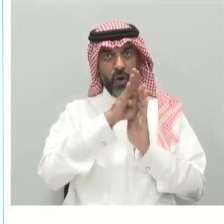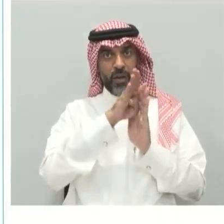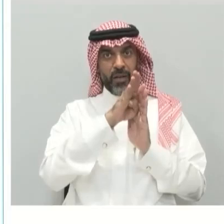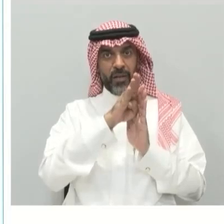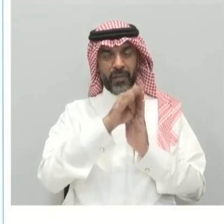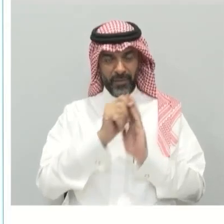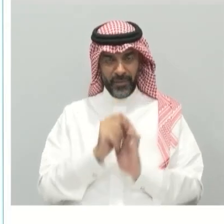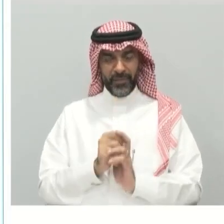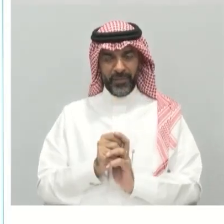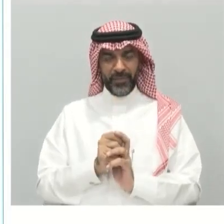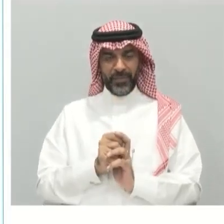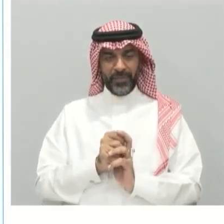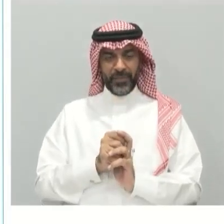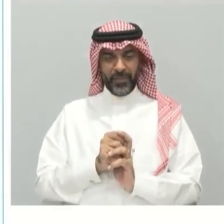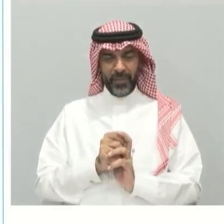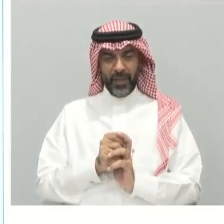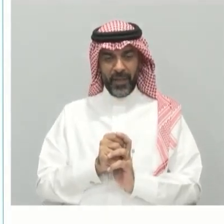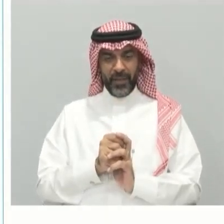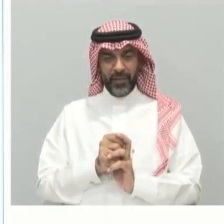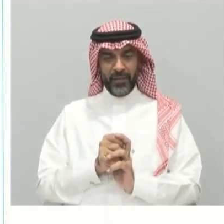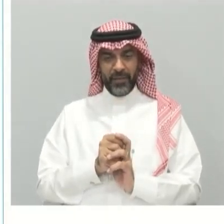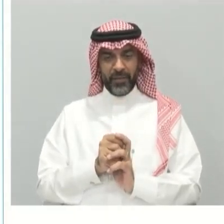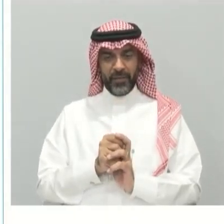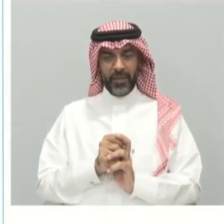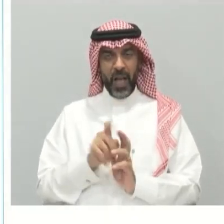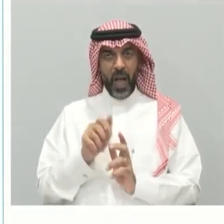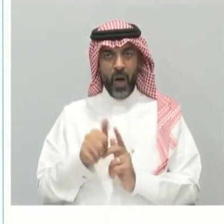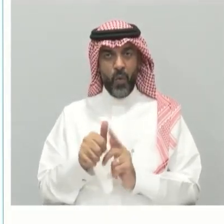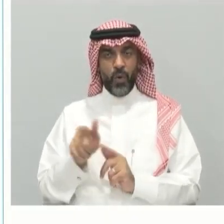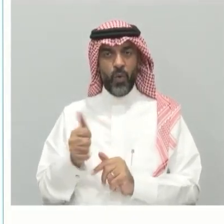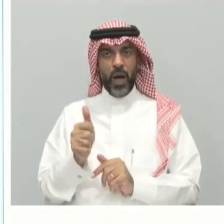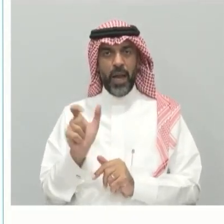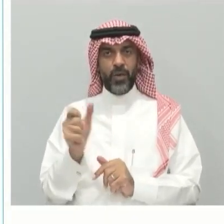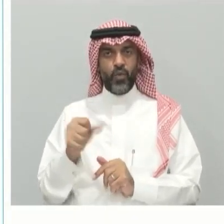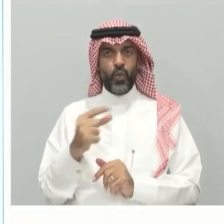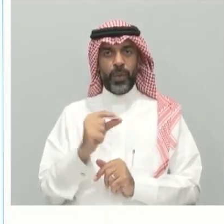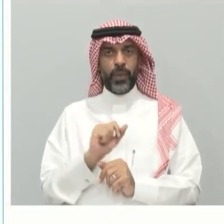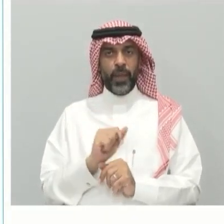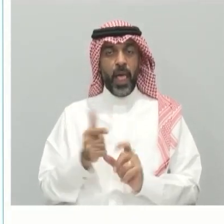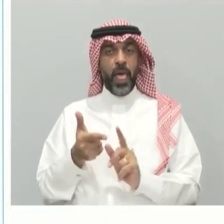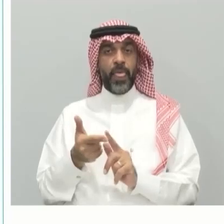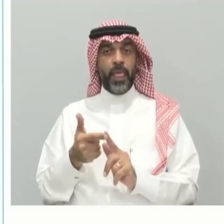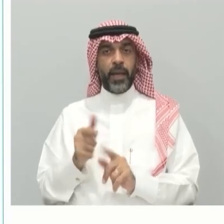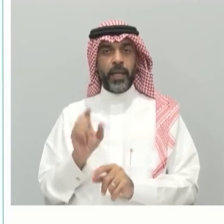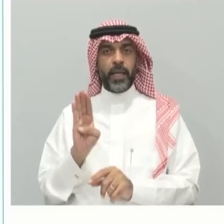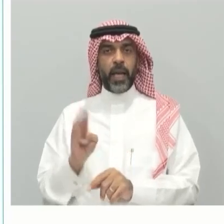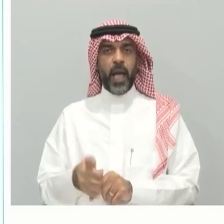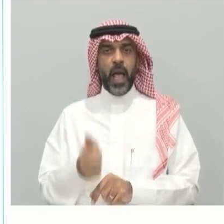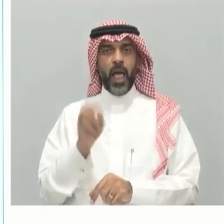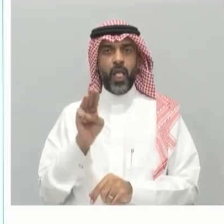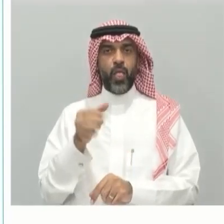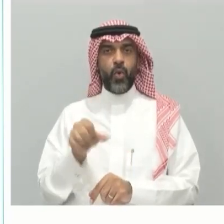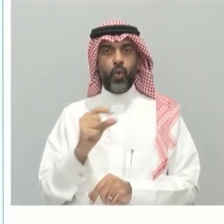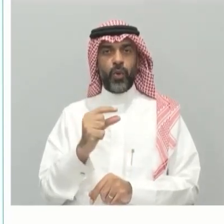نصف خليه نصف خليه الاول تعرفنا عليه على انه انود والثاني سوف يكون اسمه ماذا الكاثود